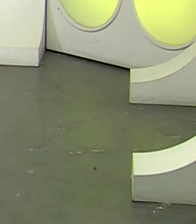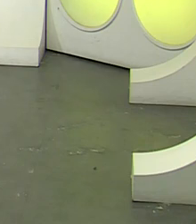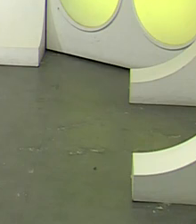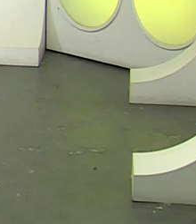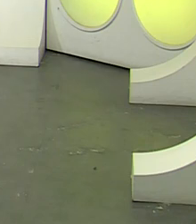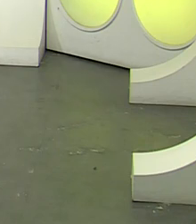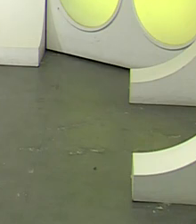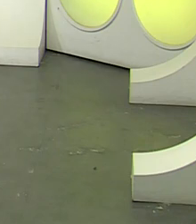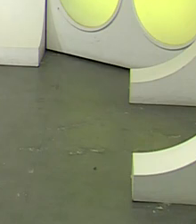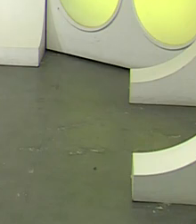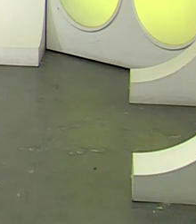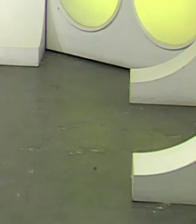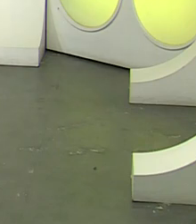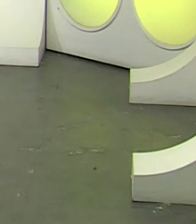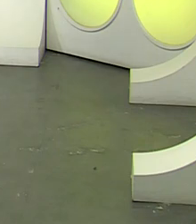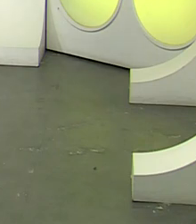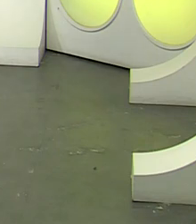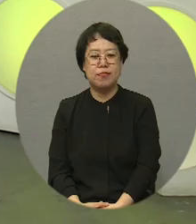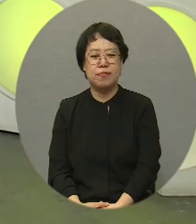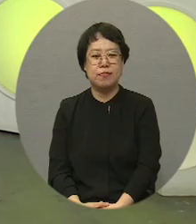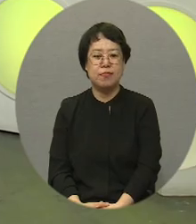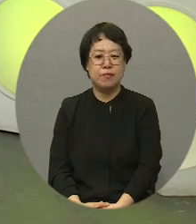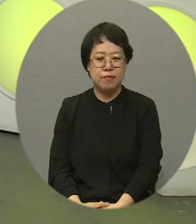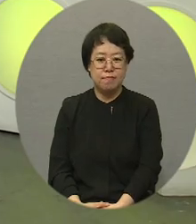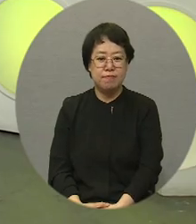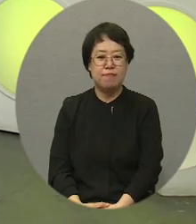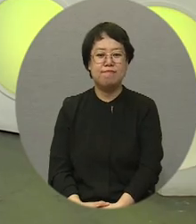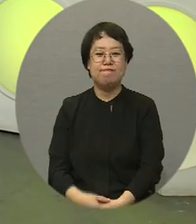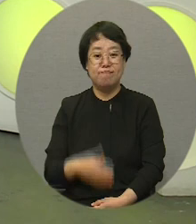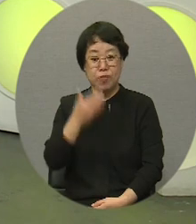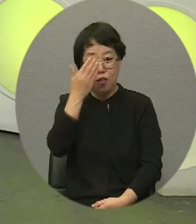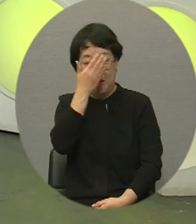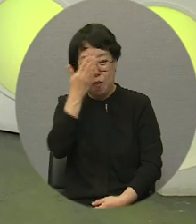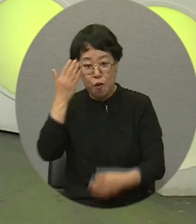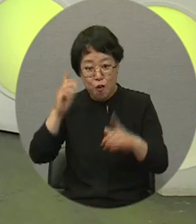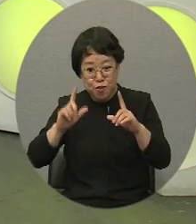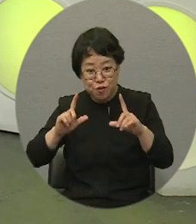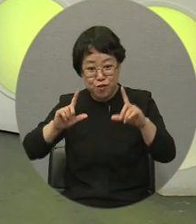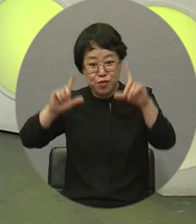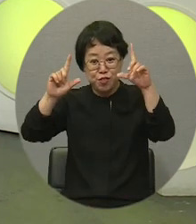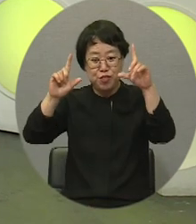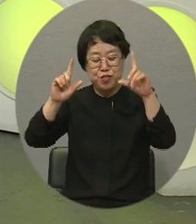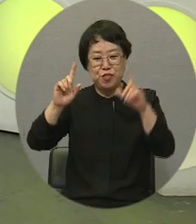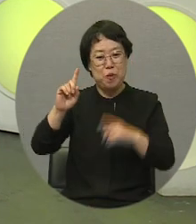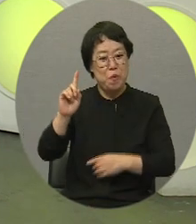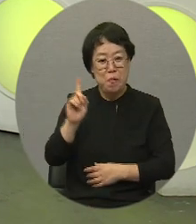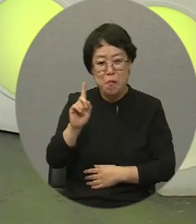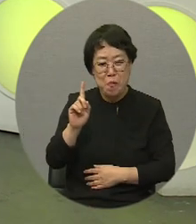춤추는